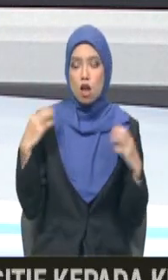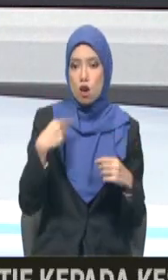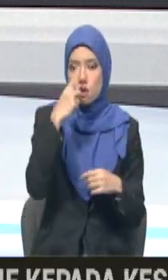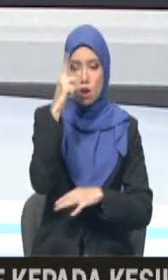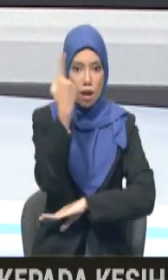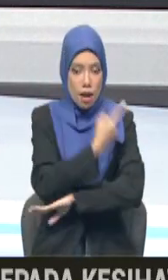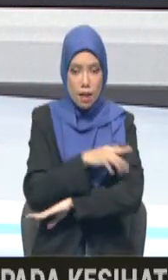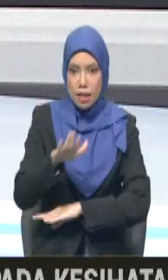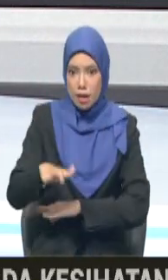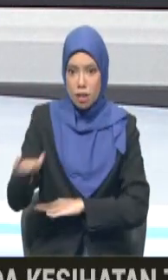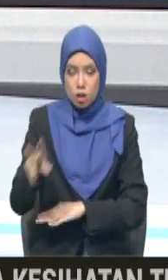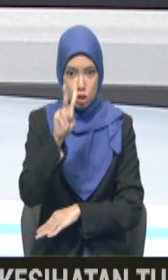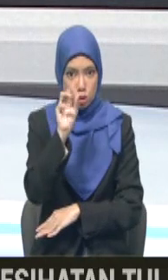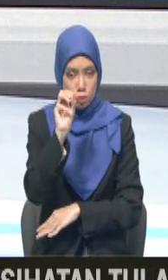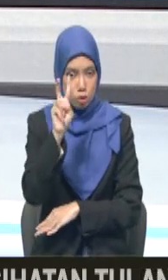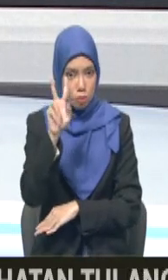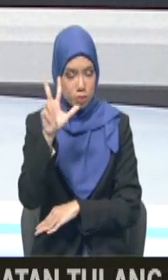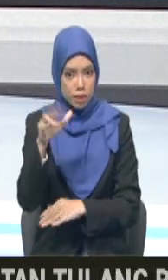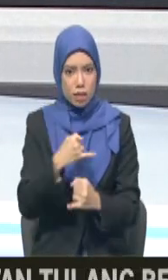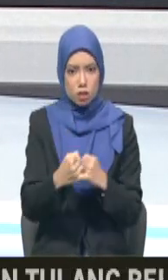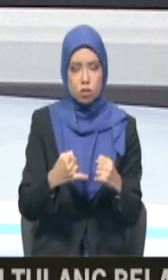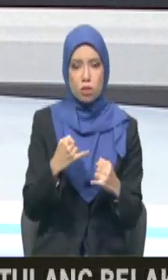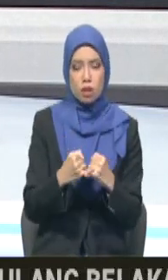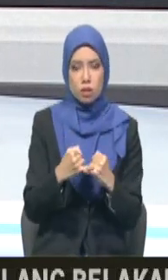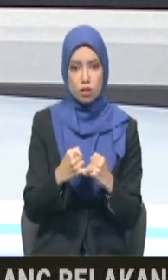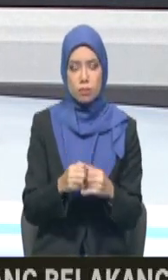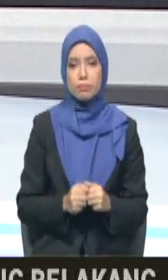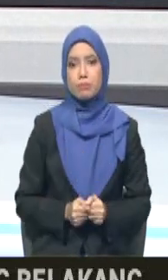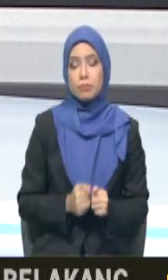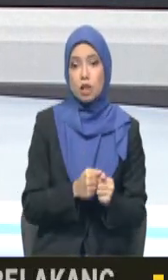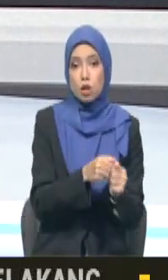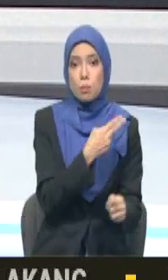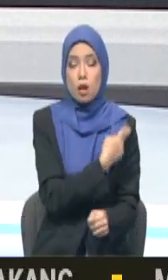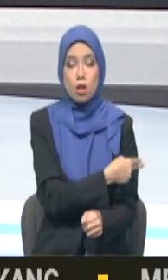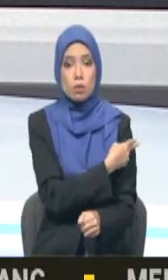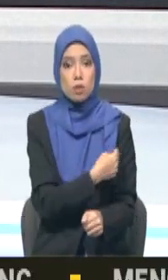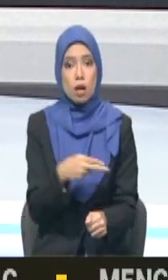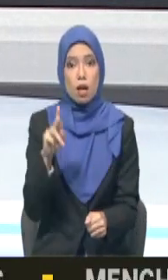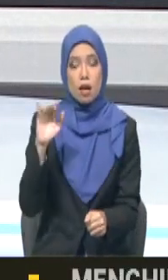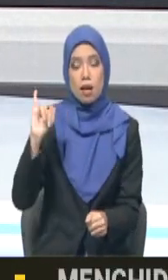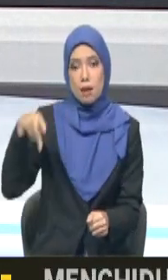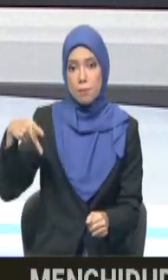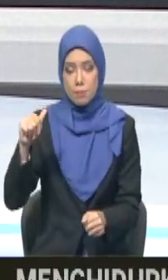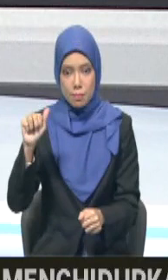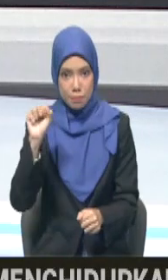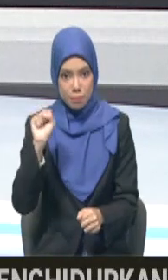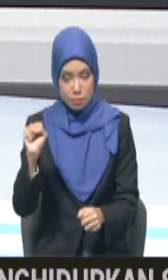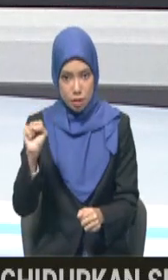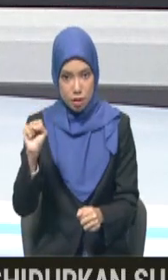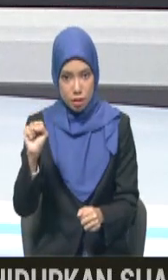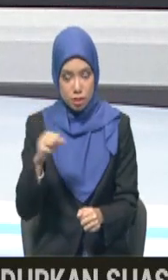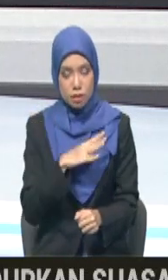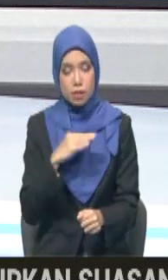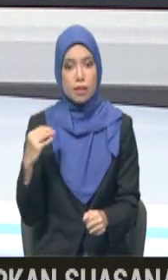2023 peringkat negara dianjurkan bersama jabatan padritik Hospital Raja isteri pengiran anak salhah dan